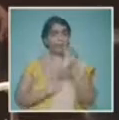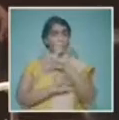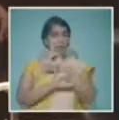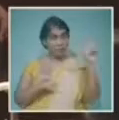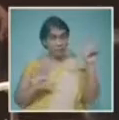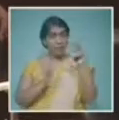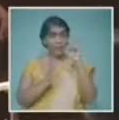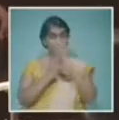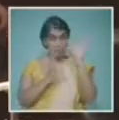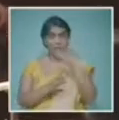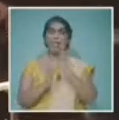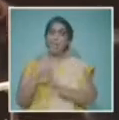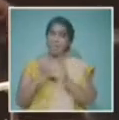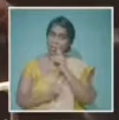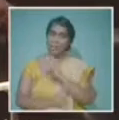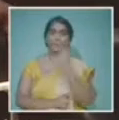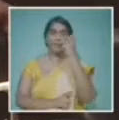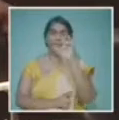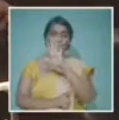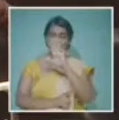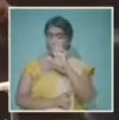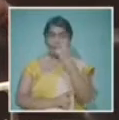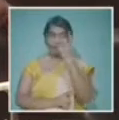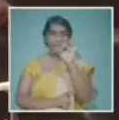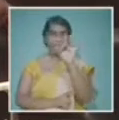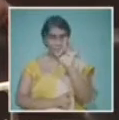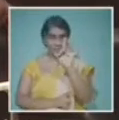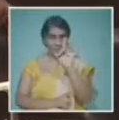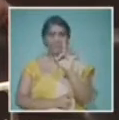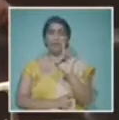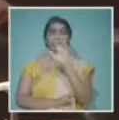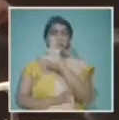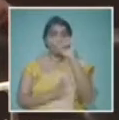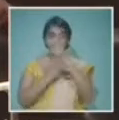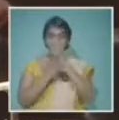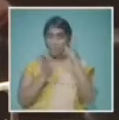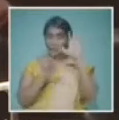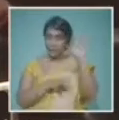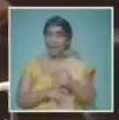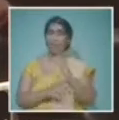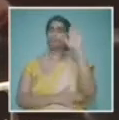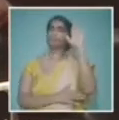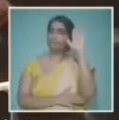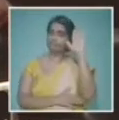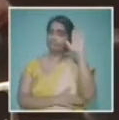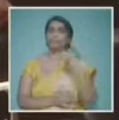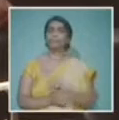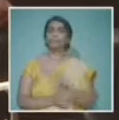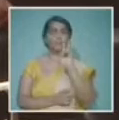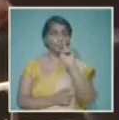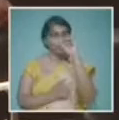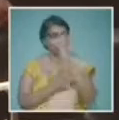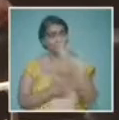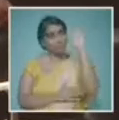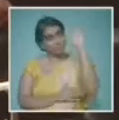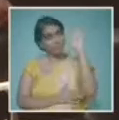ගේනකොටත් ඇමති. 2019 2015 19 වෙනි සංශෝධනය ගේනකොටත් අත උස්සනවා. 20 වෙනි